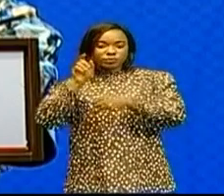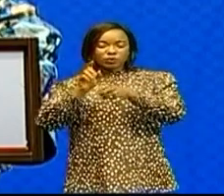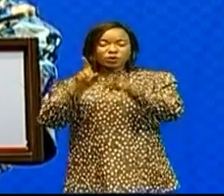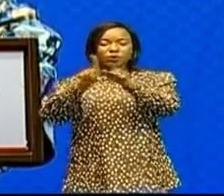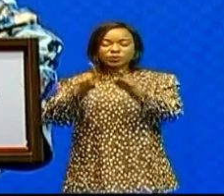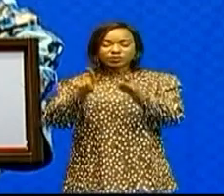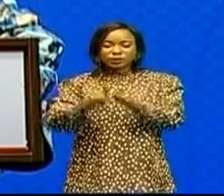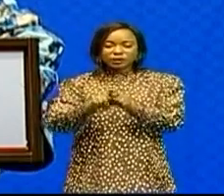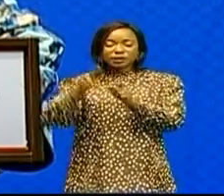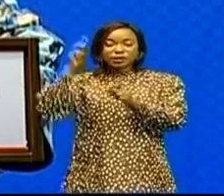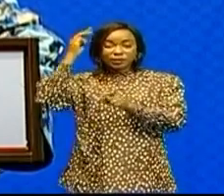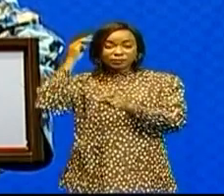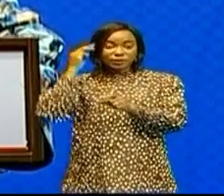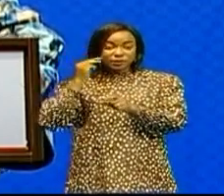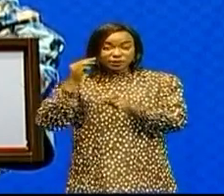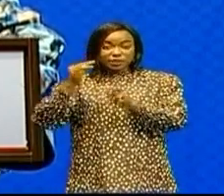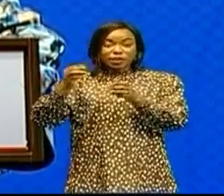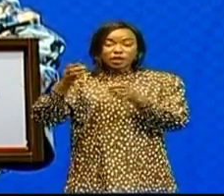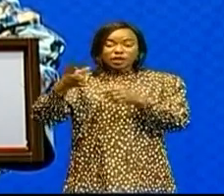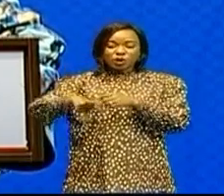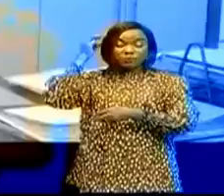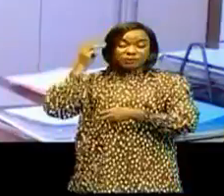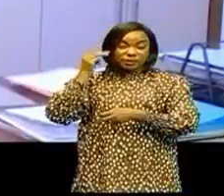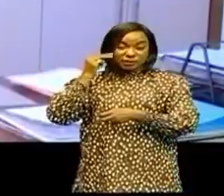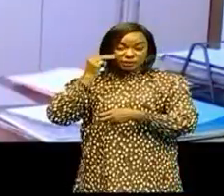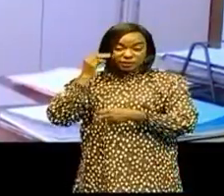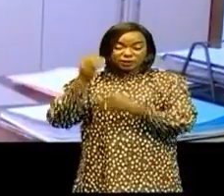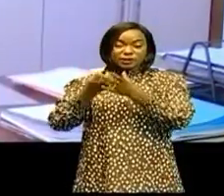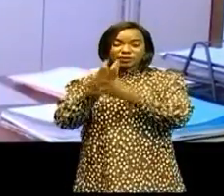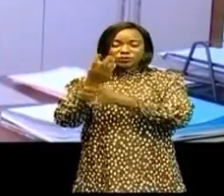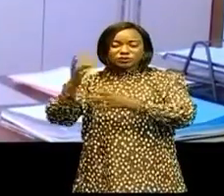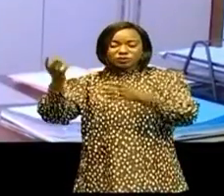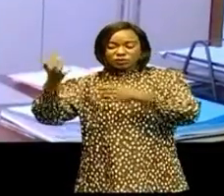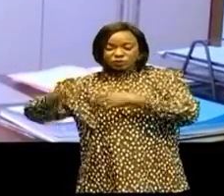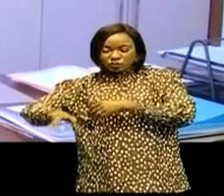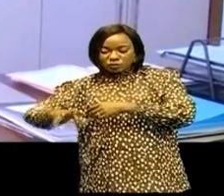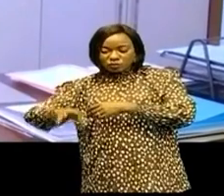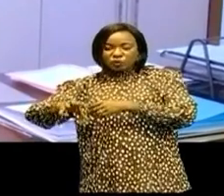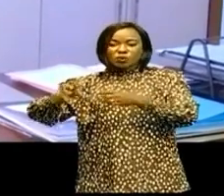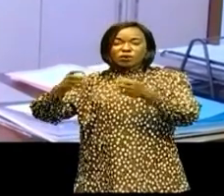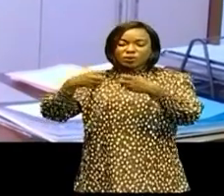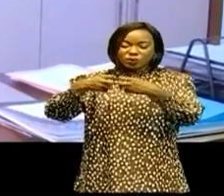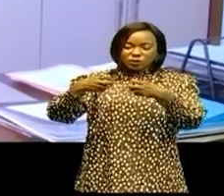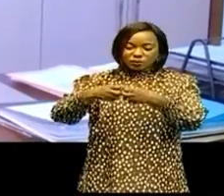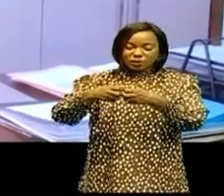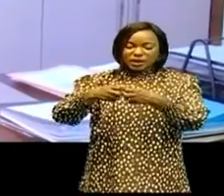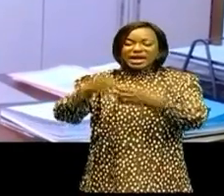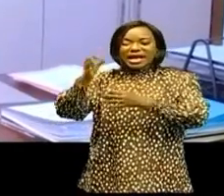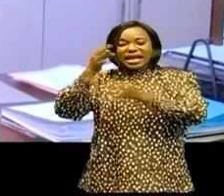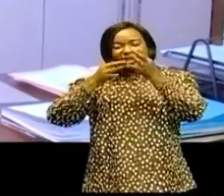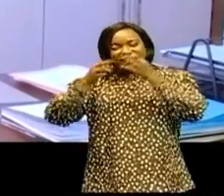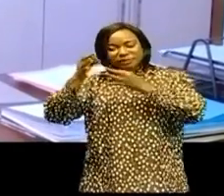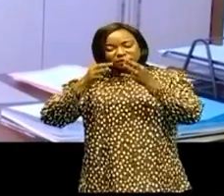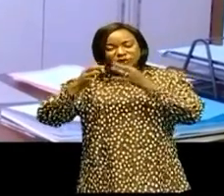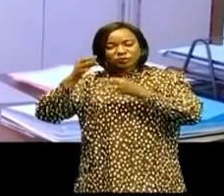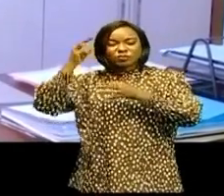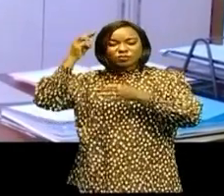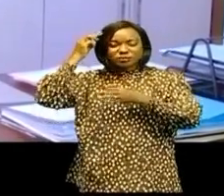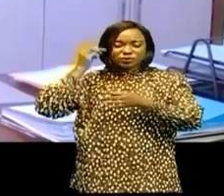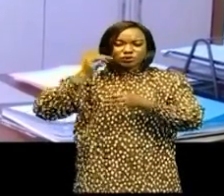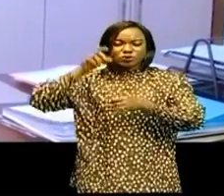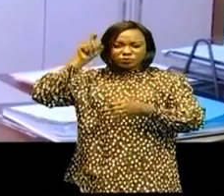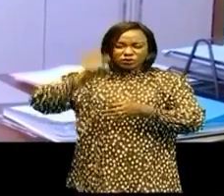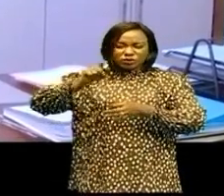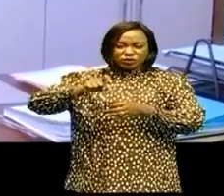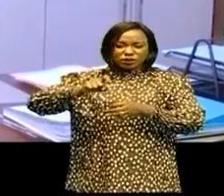des Ressources hydrauliques et électricité a indiqué au Conseil que le besoin en énergie est de